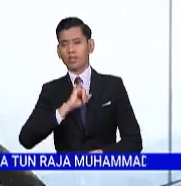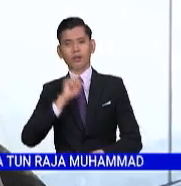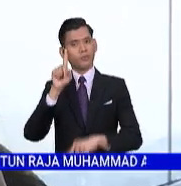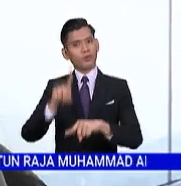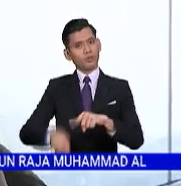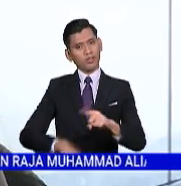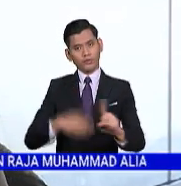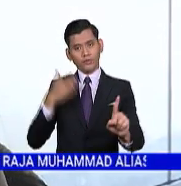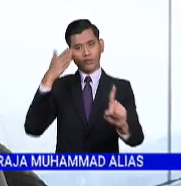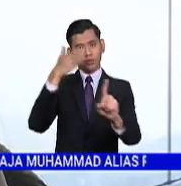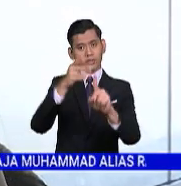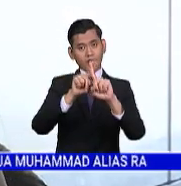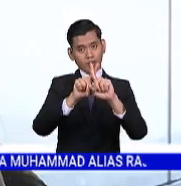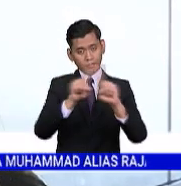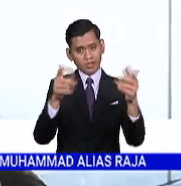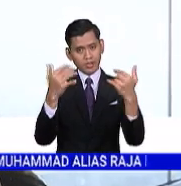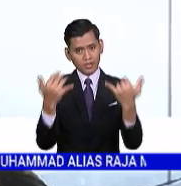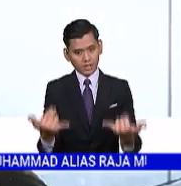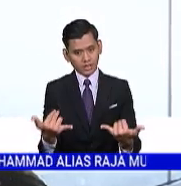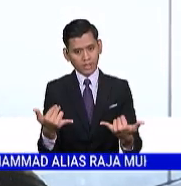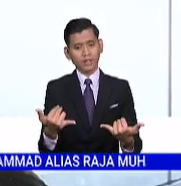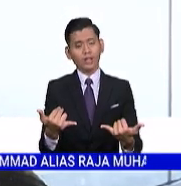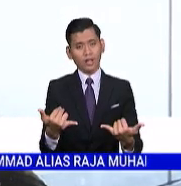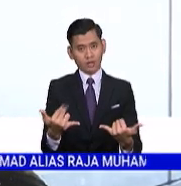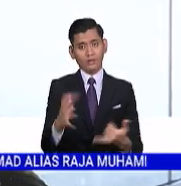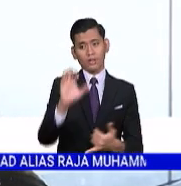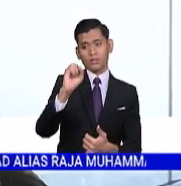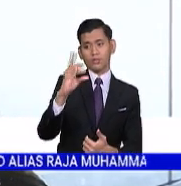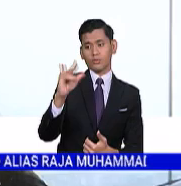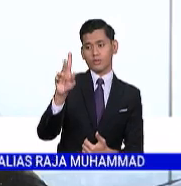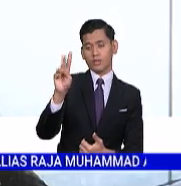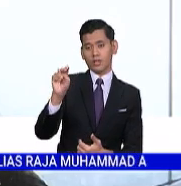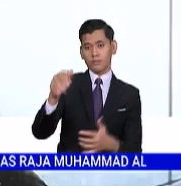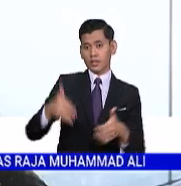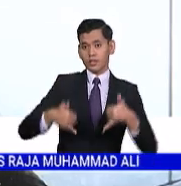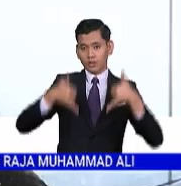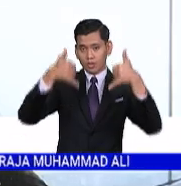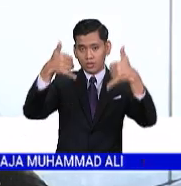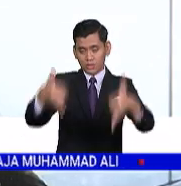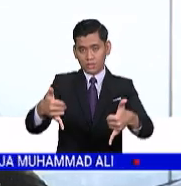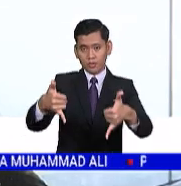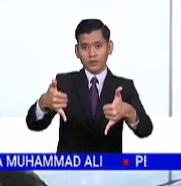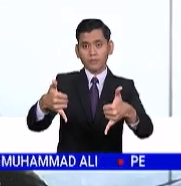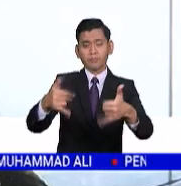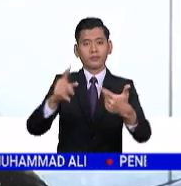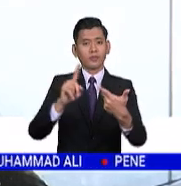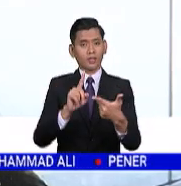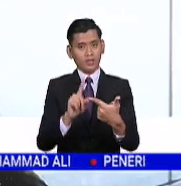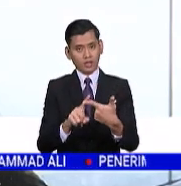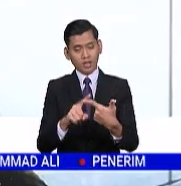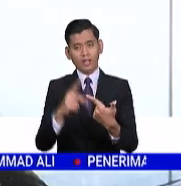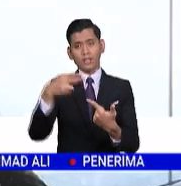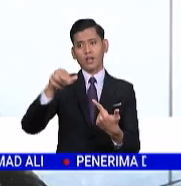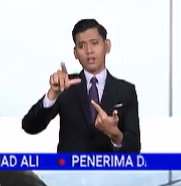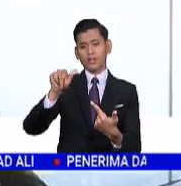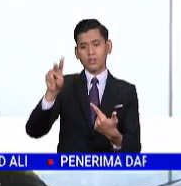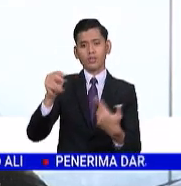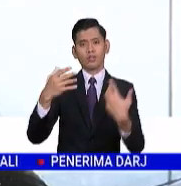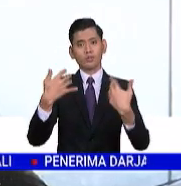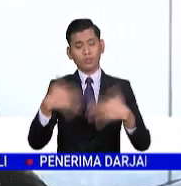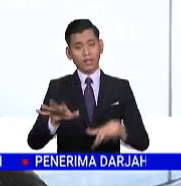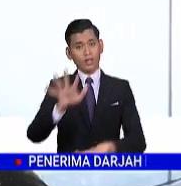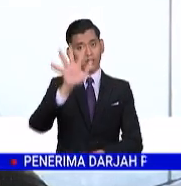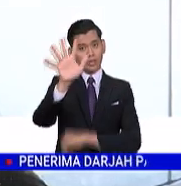Tapi untuk kali ini saya dari Sudirman, Thomas Cup, Denmark Open, France Open sampai Hailu lagi, sudah 5 tournament